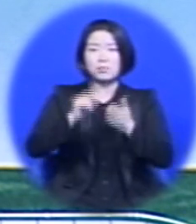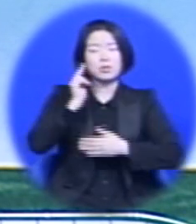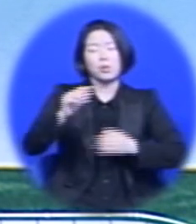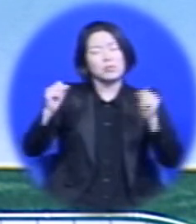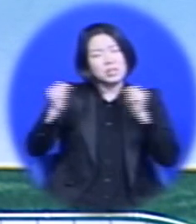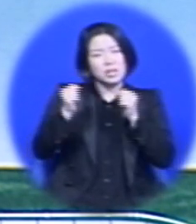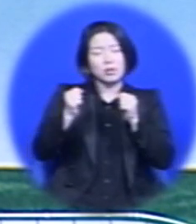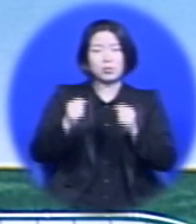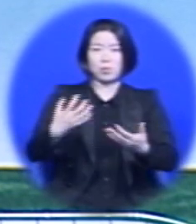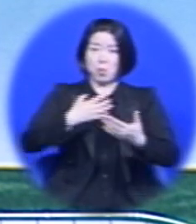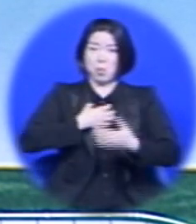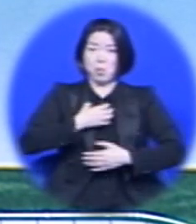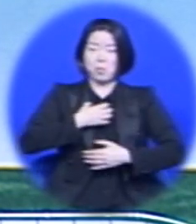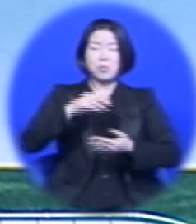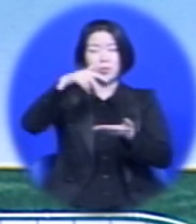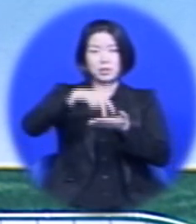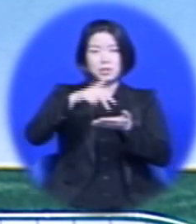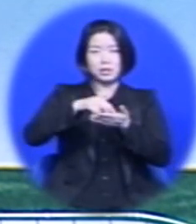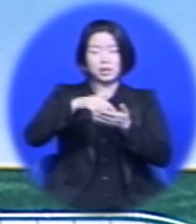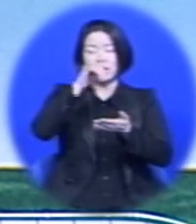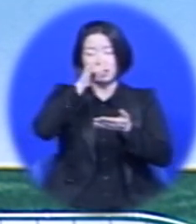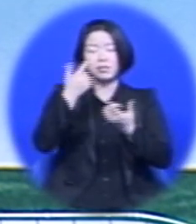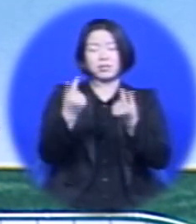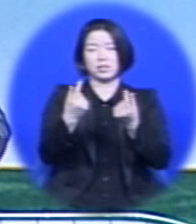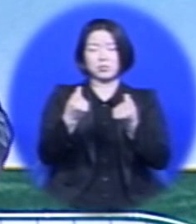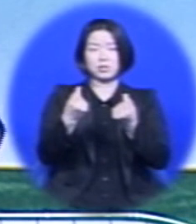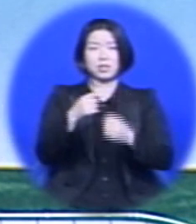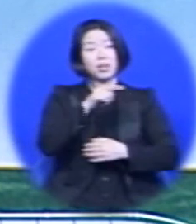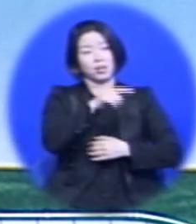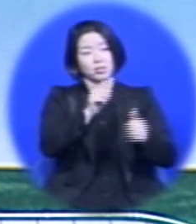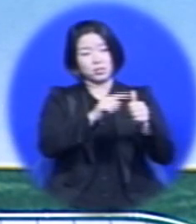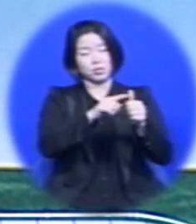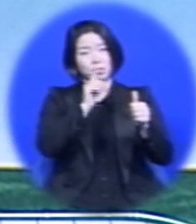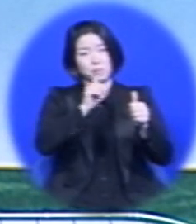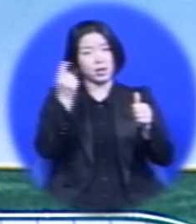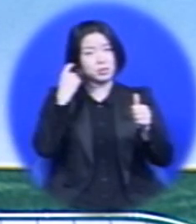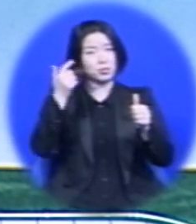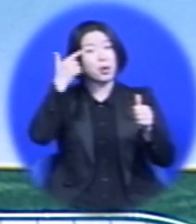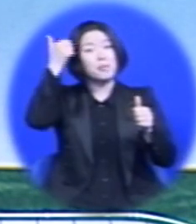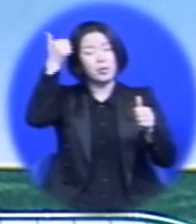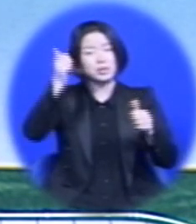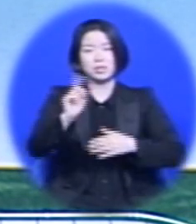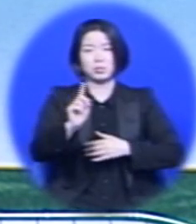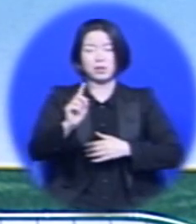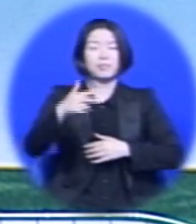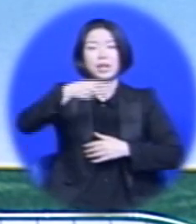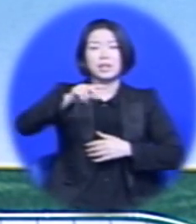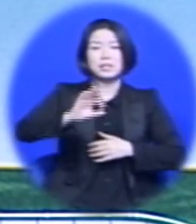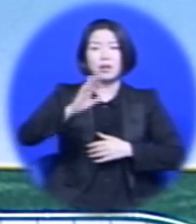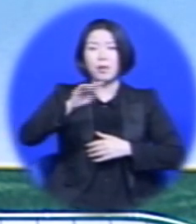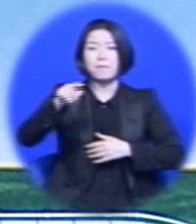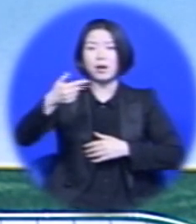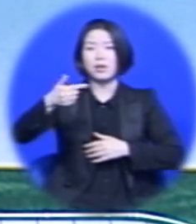마음이너무고 위험한 상태에 처한 것 같습니다 그의 말을 듣고 목사님은 버드의에 나오는